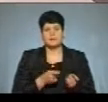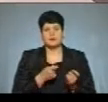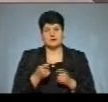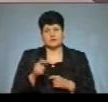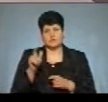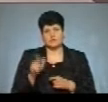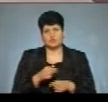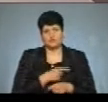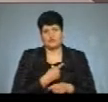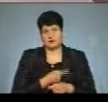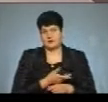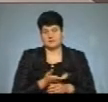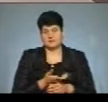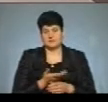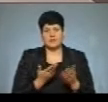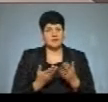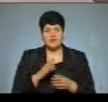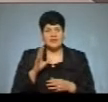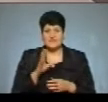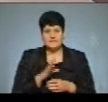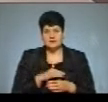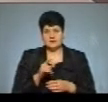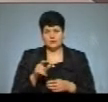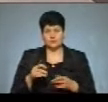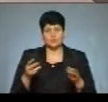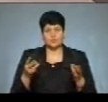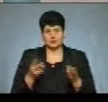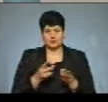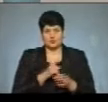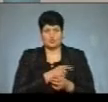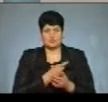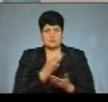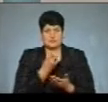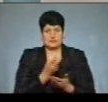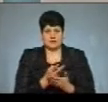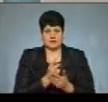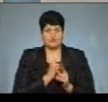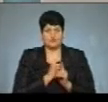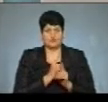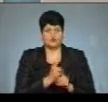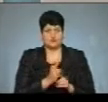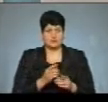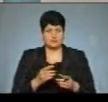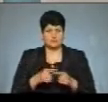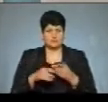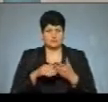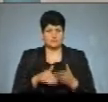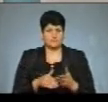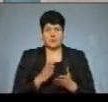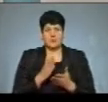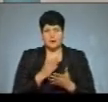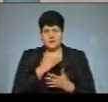лікарні. Але не всі пацієнти потребують госпіталізації в супроводі бригади. Багато є випадків,